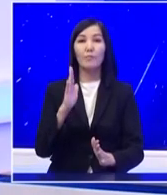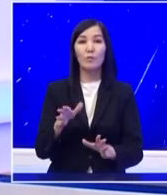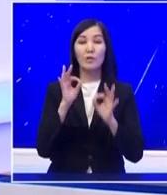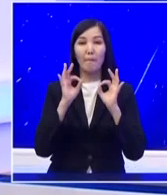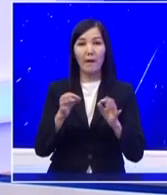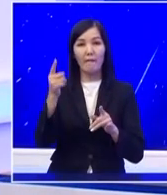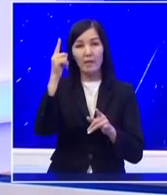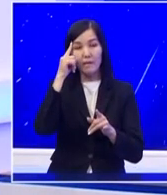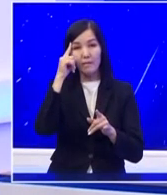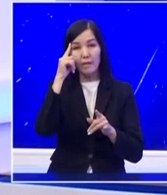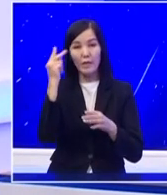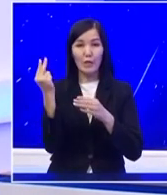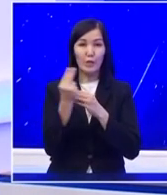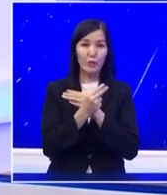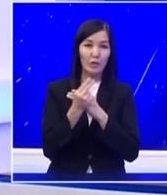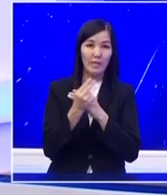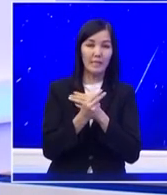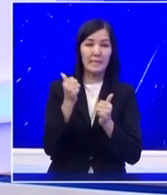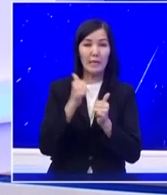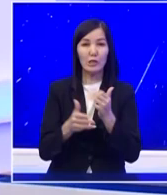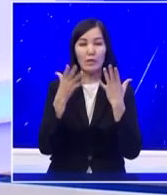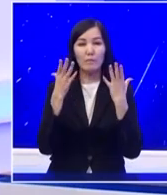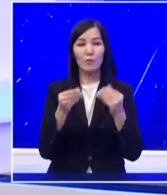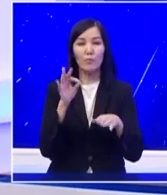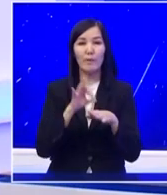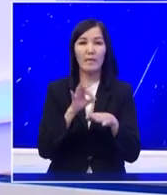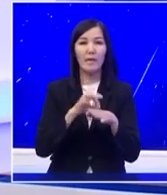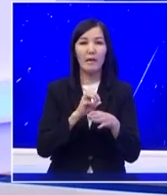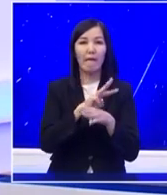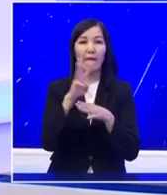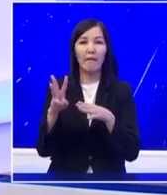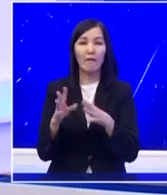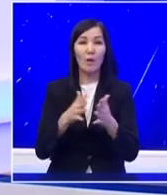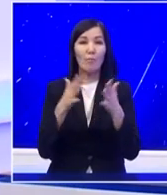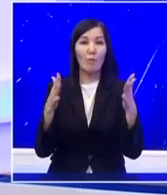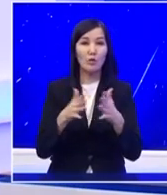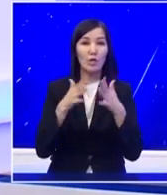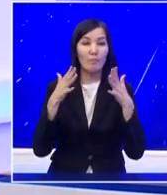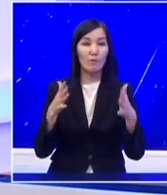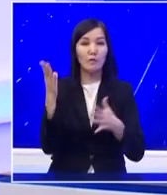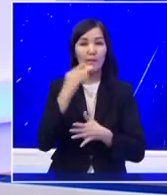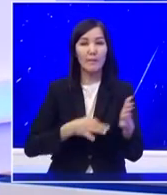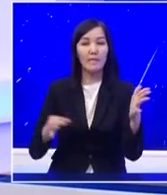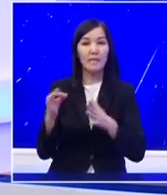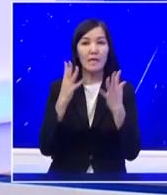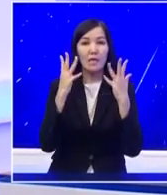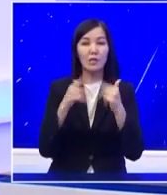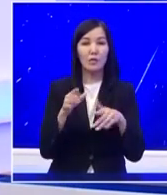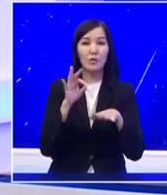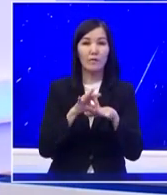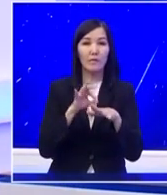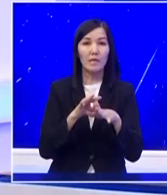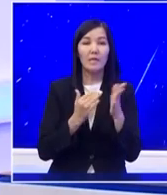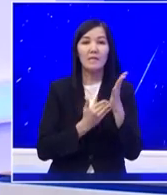Будьте здравомыслящими в попытках лечения. С каждым днем больных коронавирусом все больше и больше. В Алматинской области число инфицированных